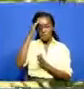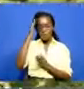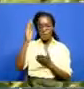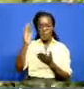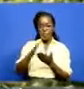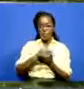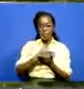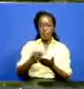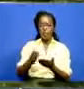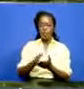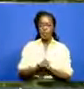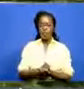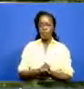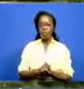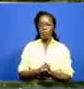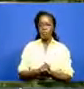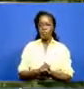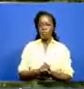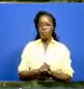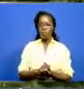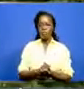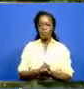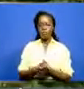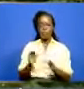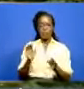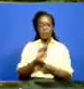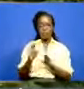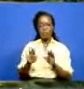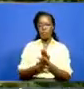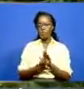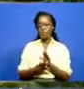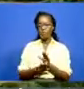day out. Kwa vyovyote vile ambavyo ipo,